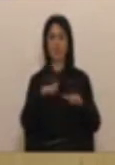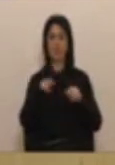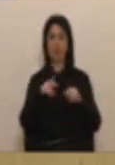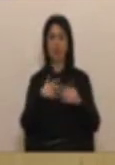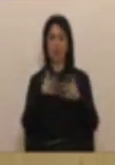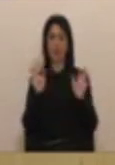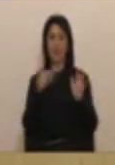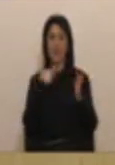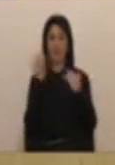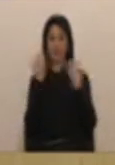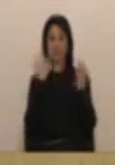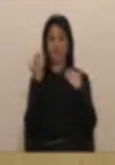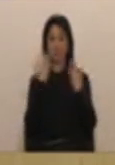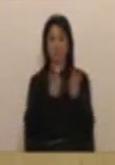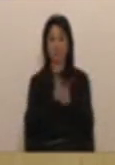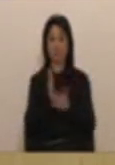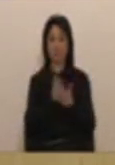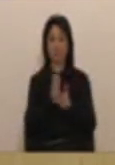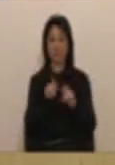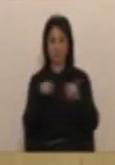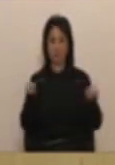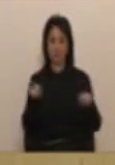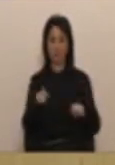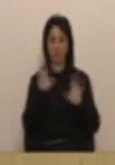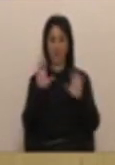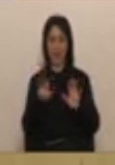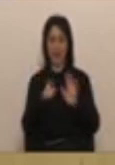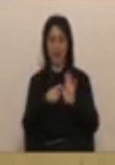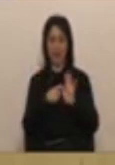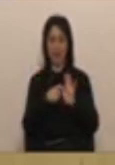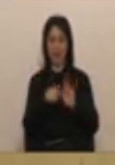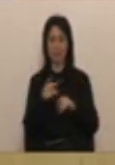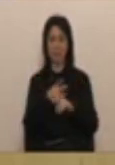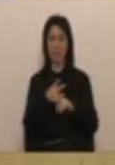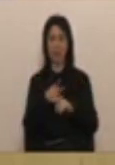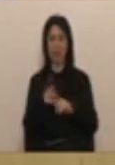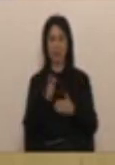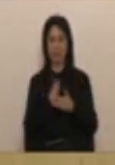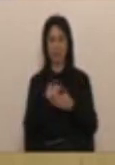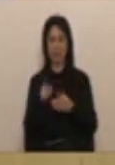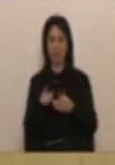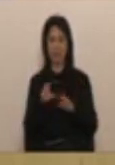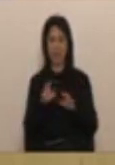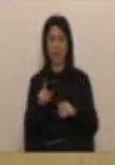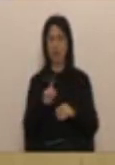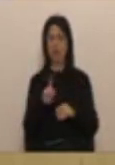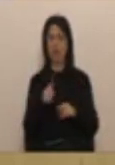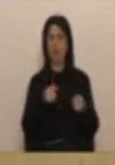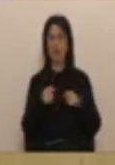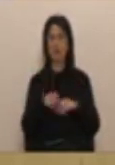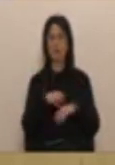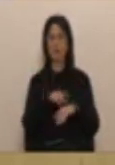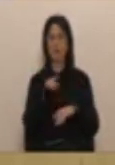ღია კენჭისყრის პრინციპით. Სწორედ მოქმედი კანონის მანკიერ მხარეს წარმოადგენს ის, რომ მართველ